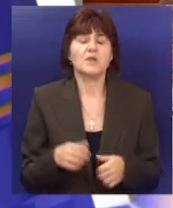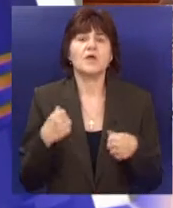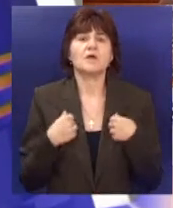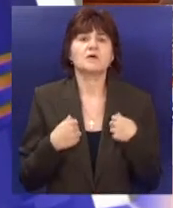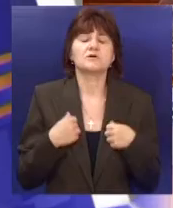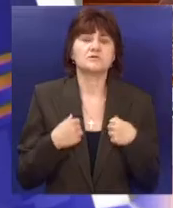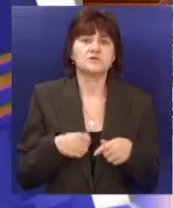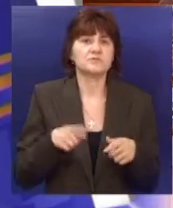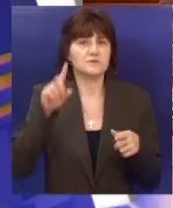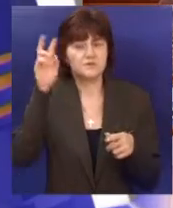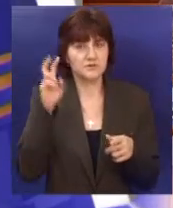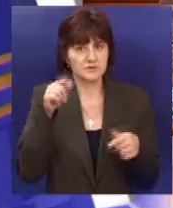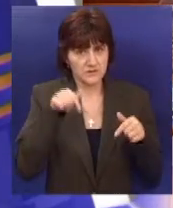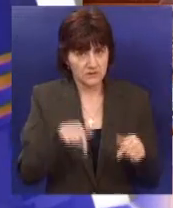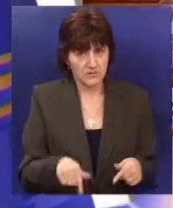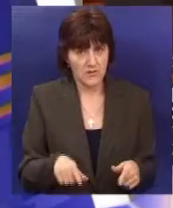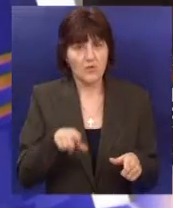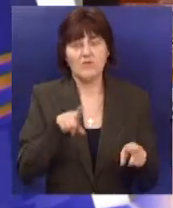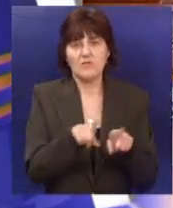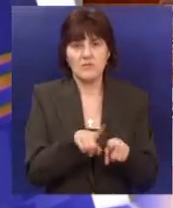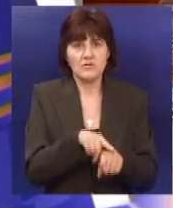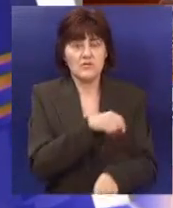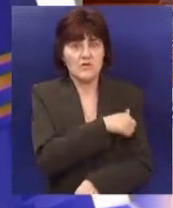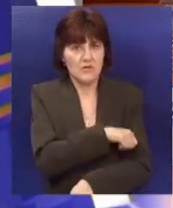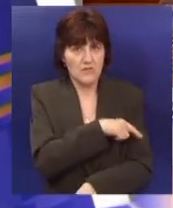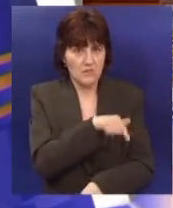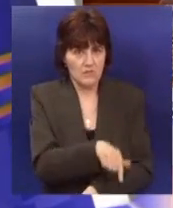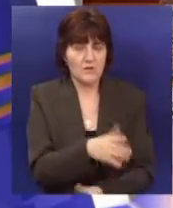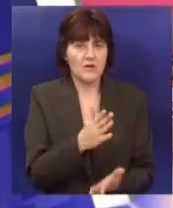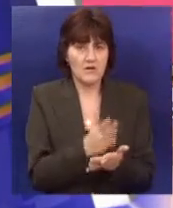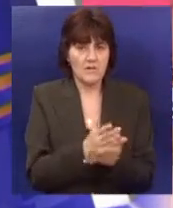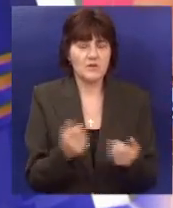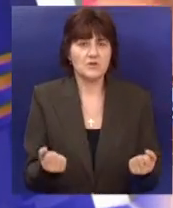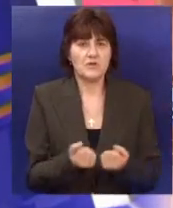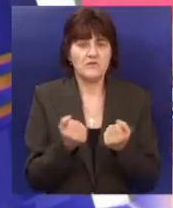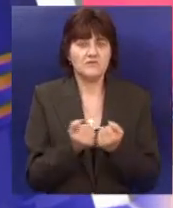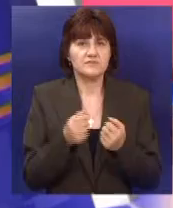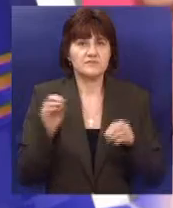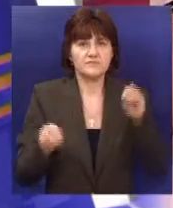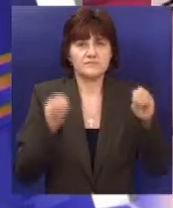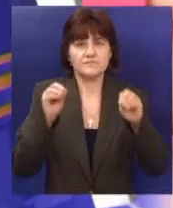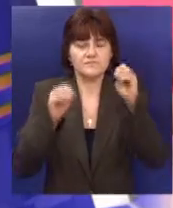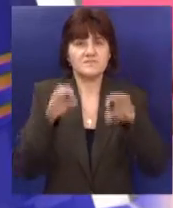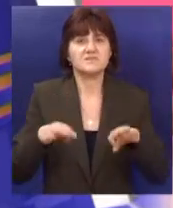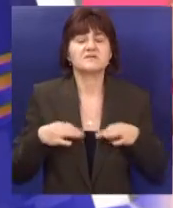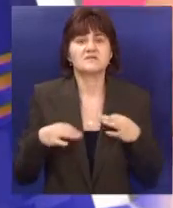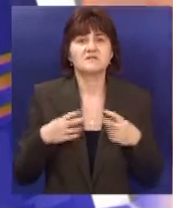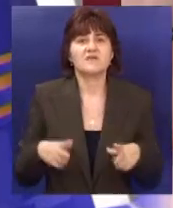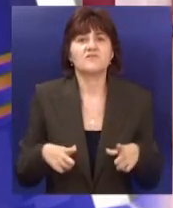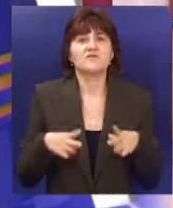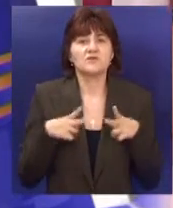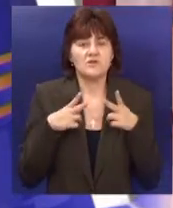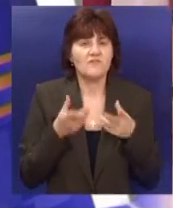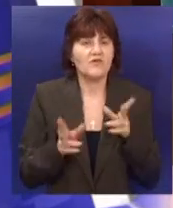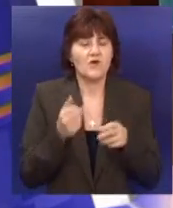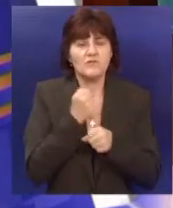Subotički zavod za javno zdravlje i ove godine će tokom marta organizovati preventivne akcije kako bi se podigla svest o značaju zdravih stilova života koji